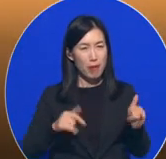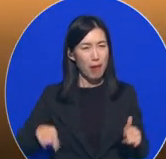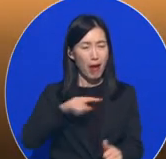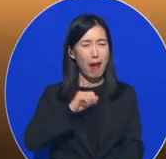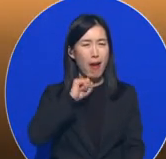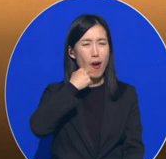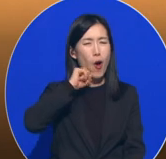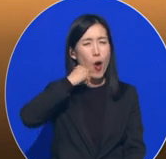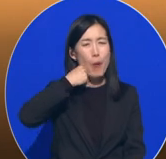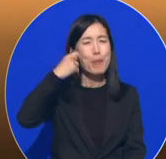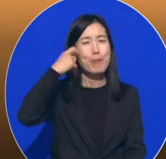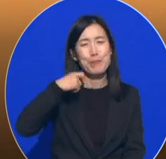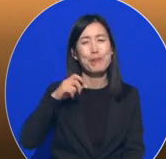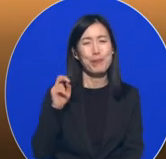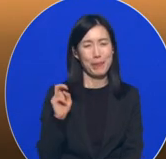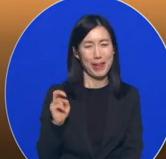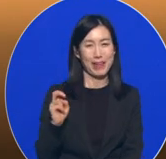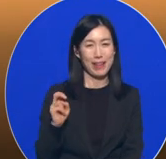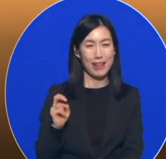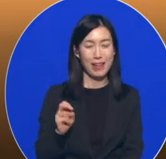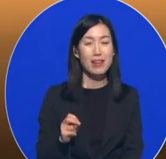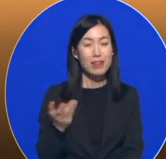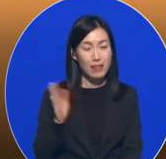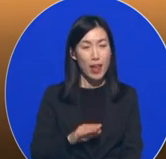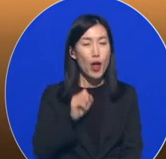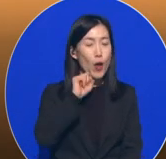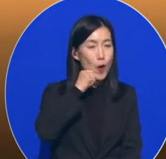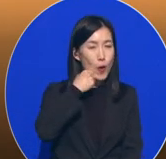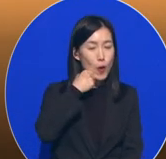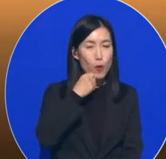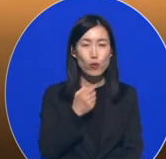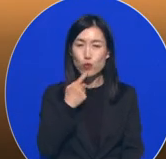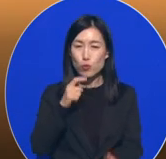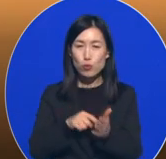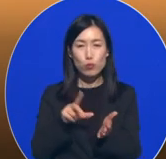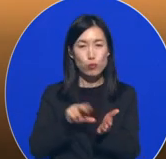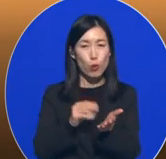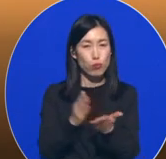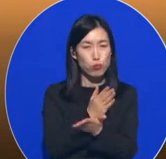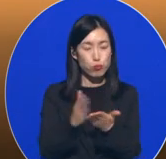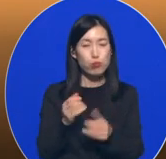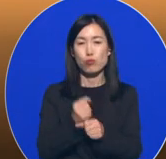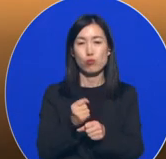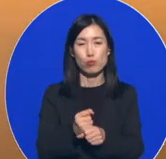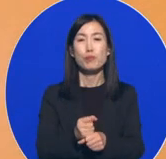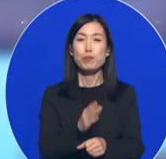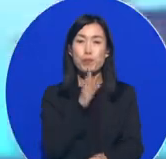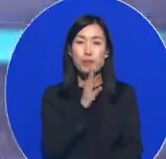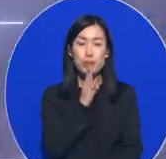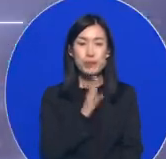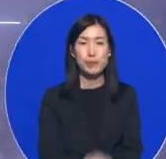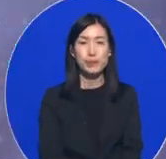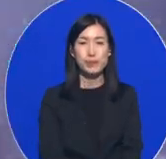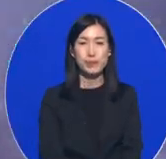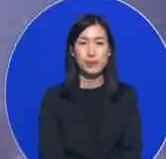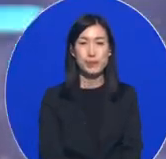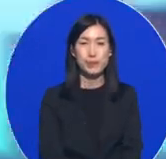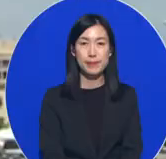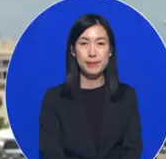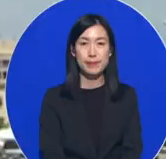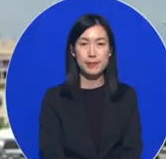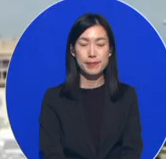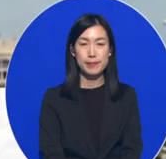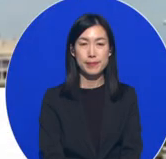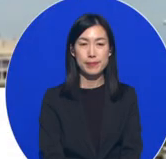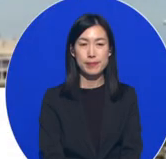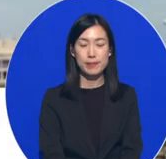것으로 분석했습니다 정 난이도와 변별력을 확보한 것으로 보입니다